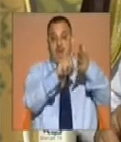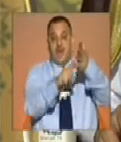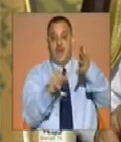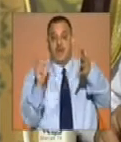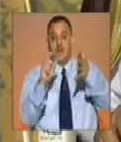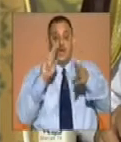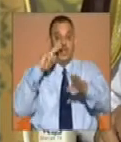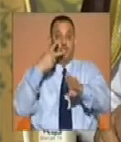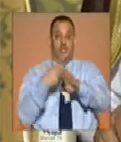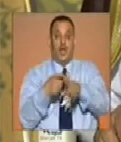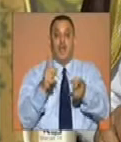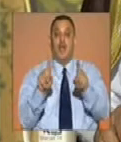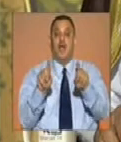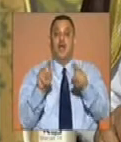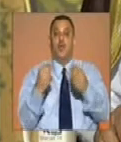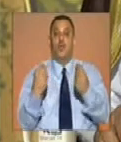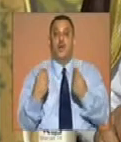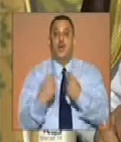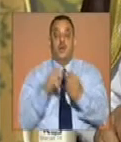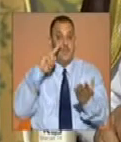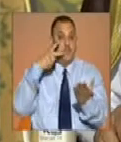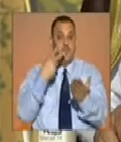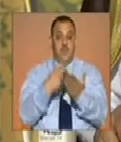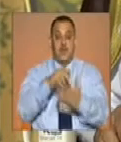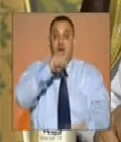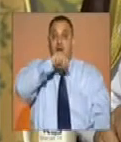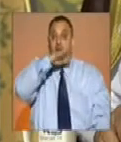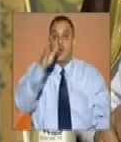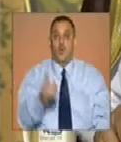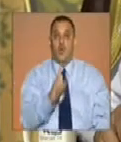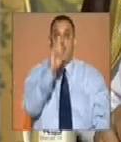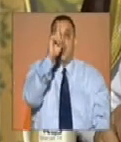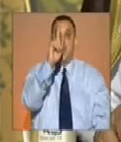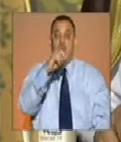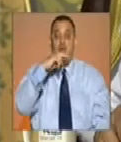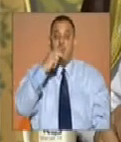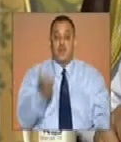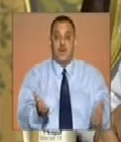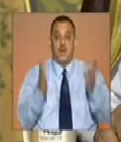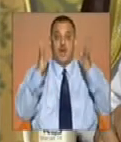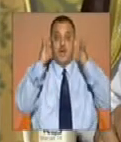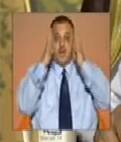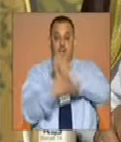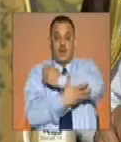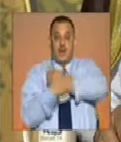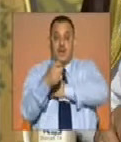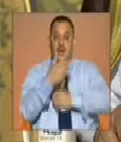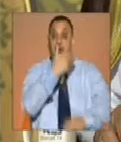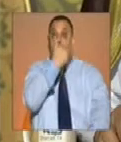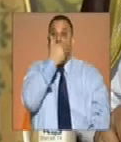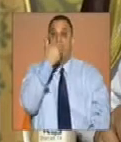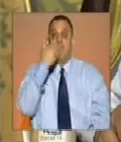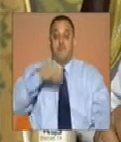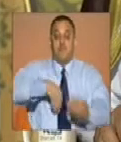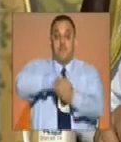شهادة أن لا إله إلا الله، وأن محمدا رسول الله، وإقام الصلاة وإيتاء الزكاة، وصوم رمضان،